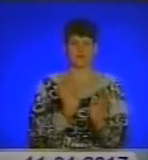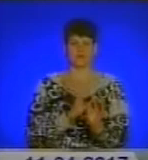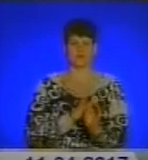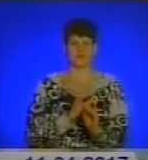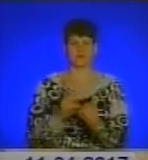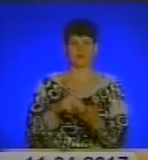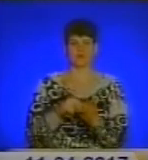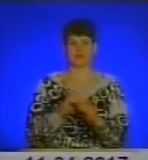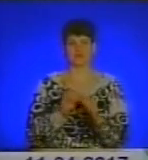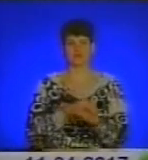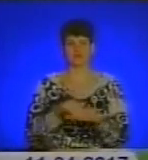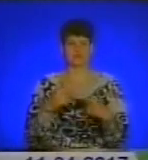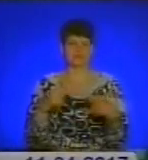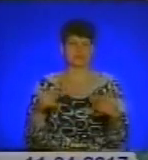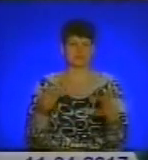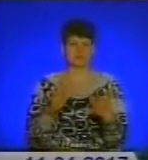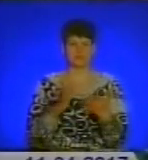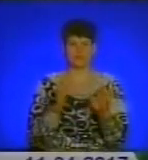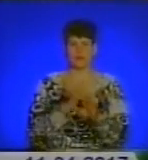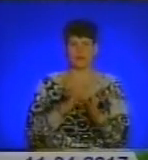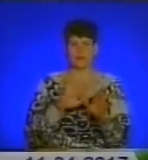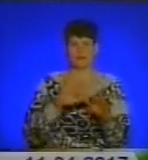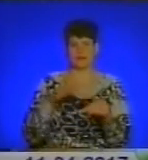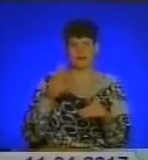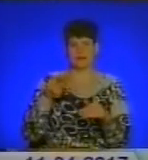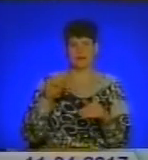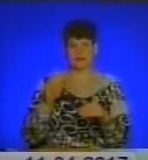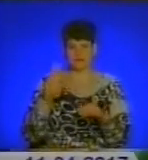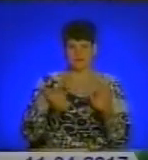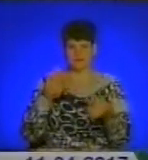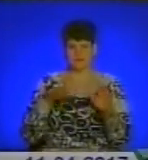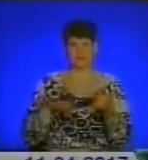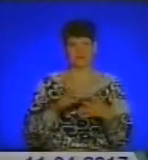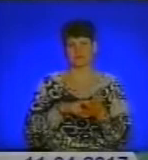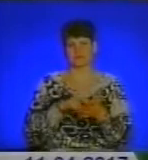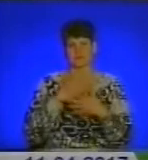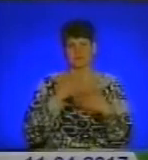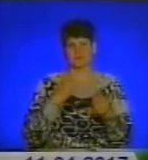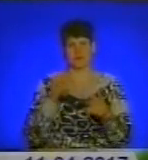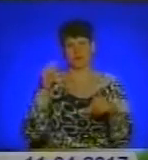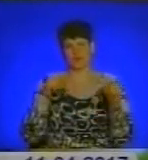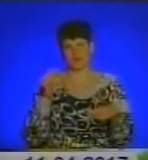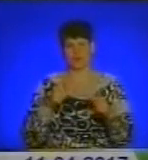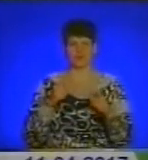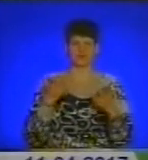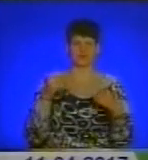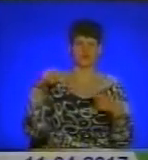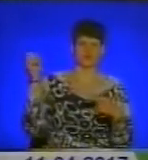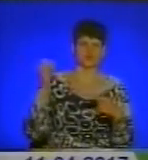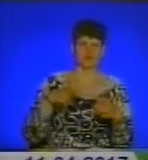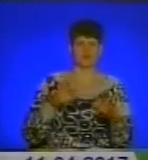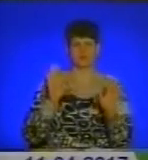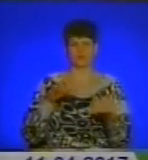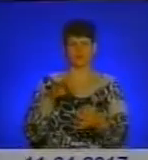дворі, різні погодні умови. Ну і після покриття лаком вона вже не боїться ні дощу, ні порохів, ну, і сонце може вже зберігатися